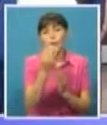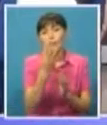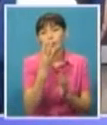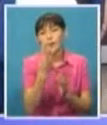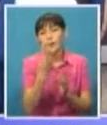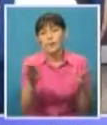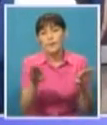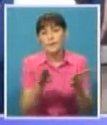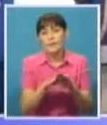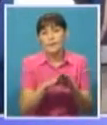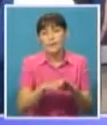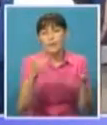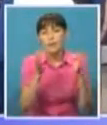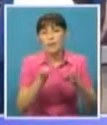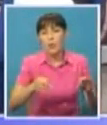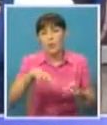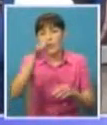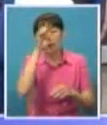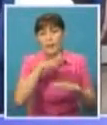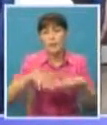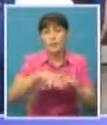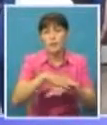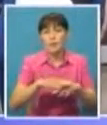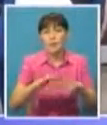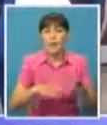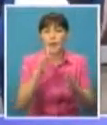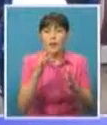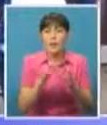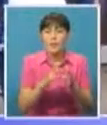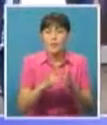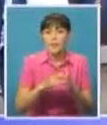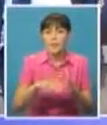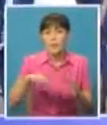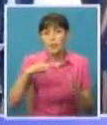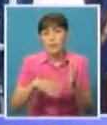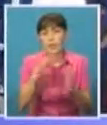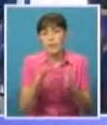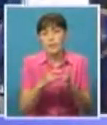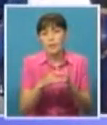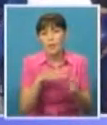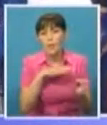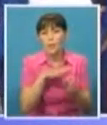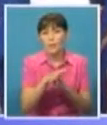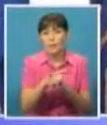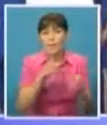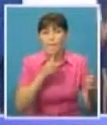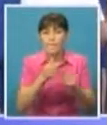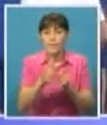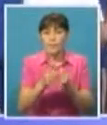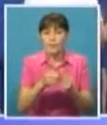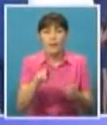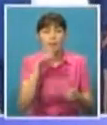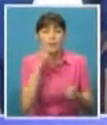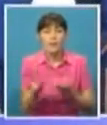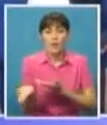мен терезесі теңескен тәуелсіз еліміздің рухани астанасы Түркістан қаласында болып жатқан бұл марафонға жастар сіздер қош